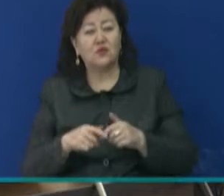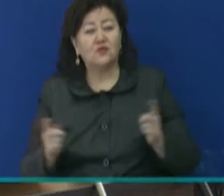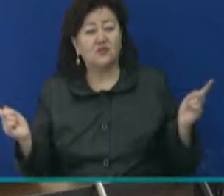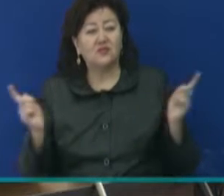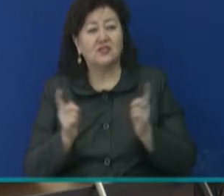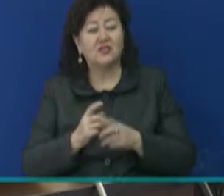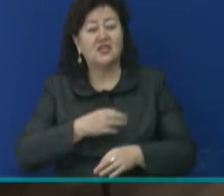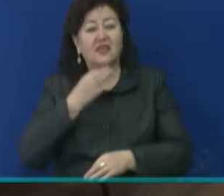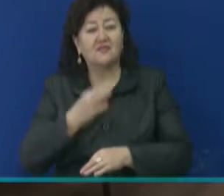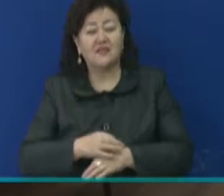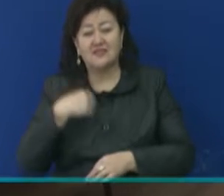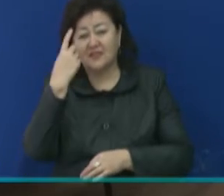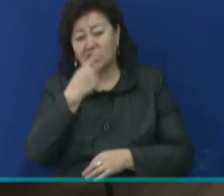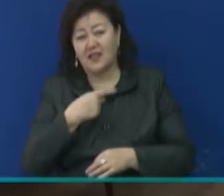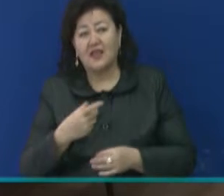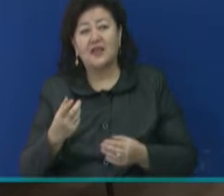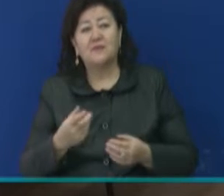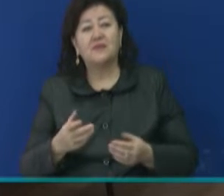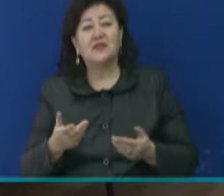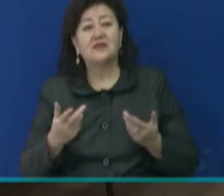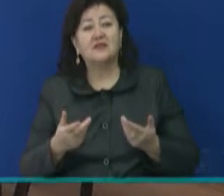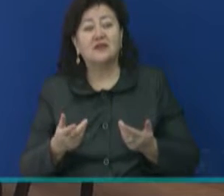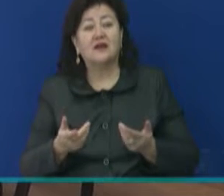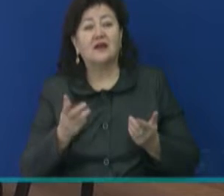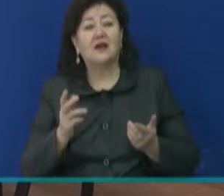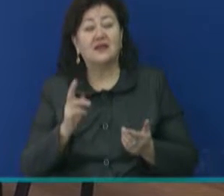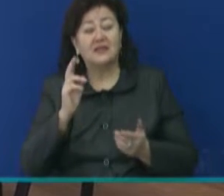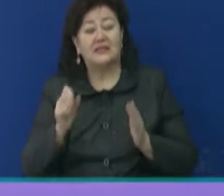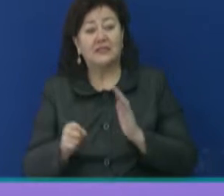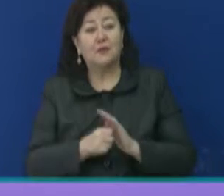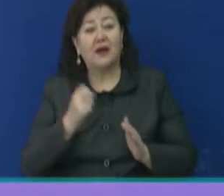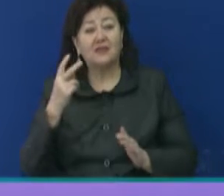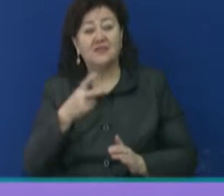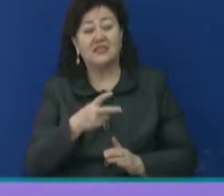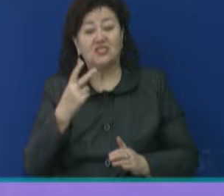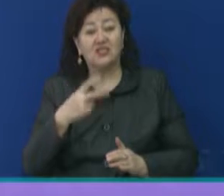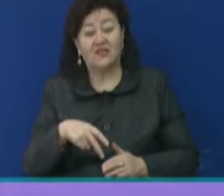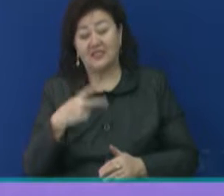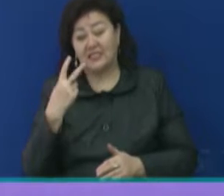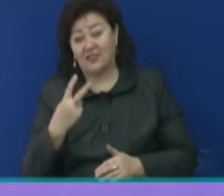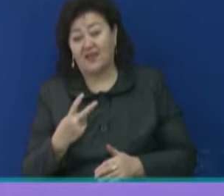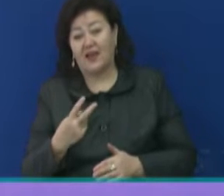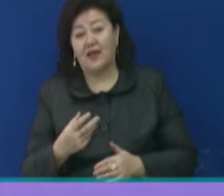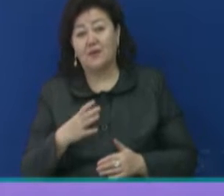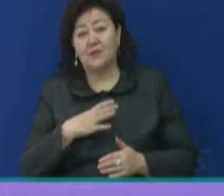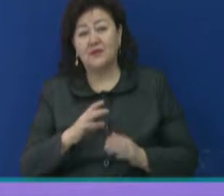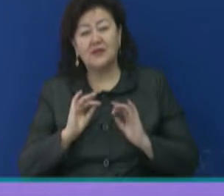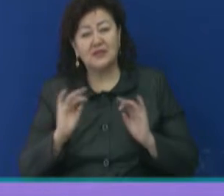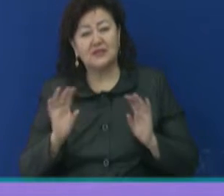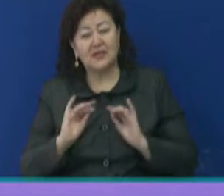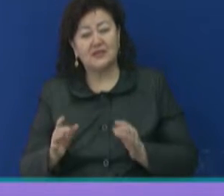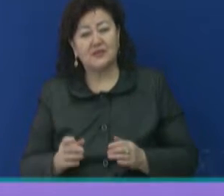обсуждено прохождение республиканского командно-штабного учения с 2022 на сегодняшний день